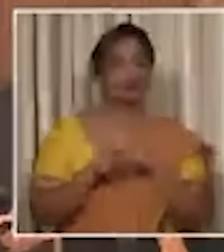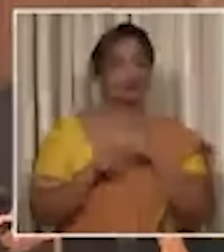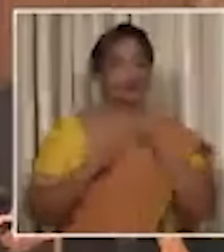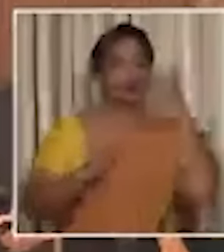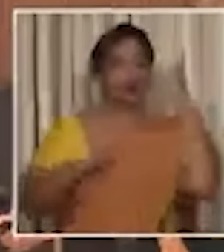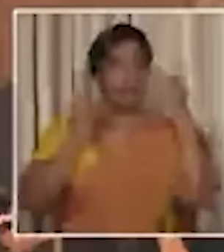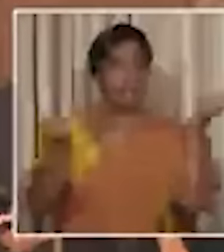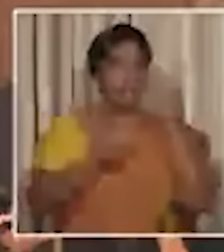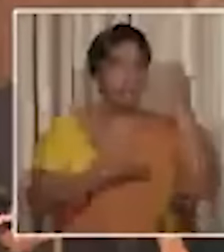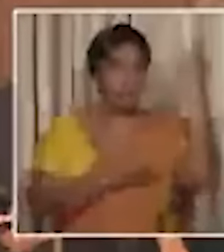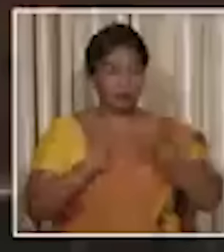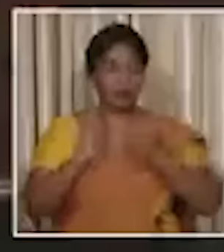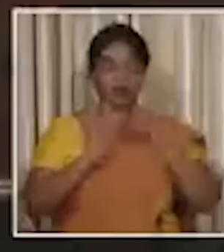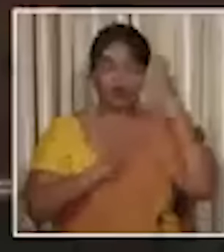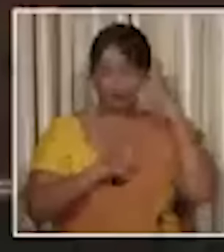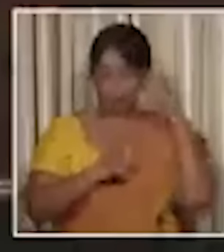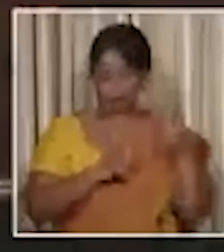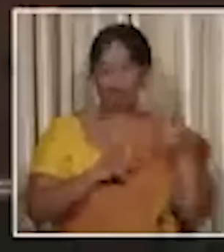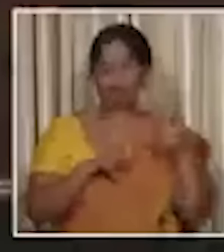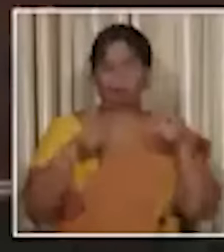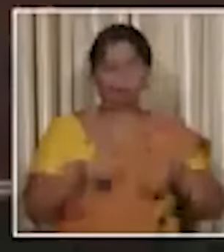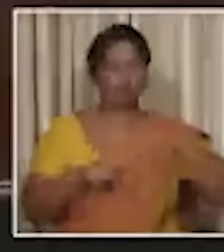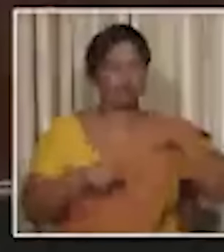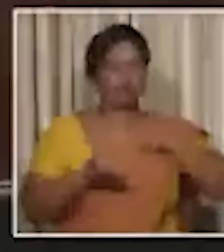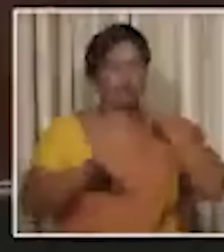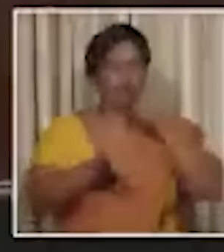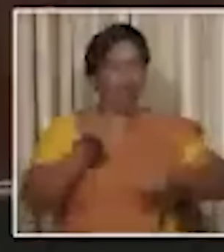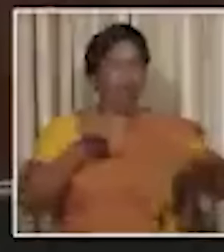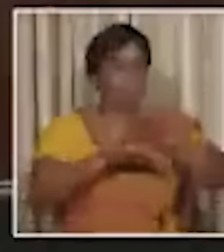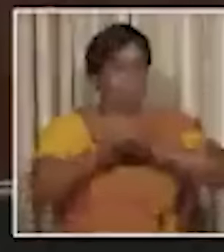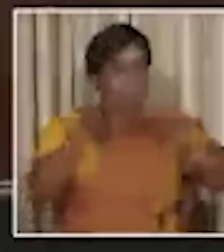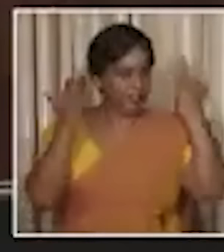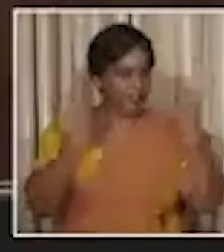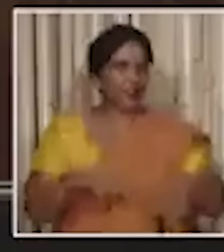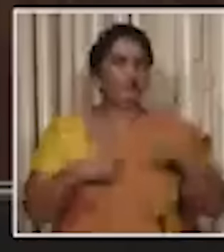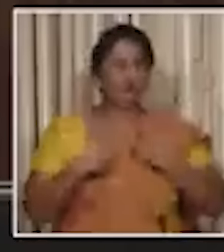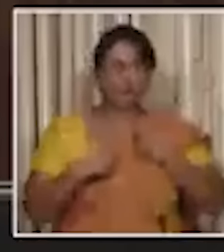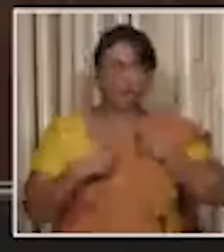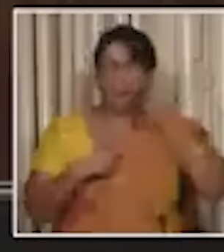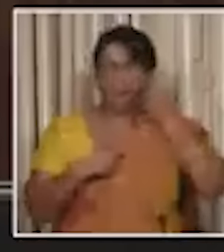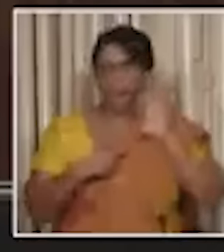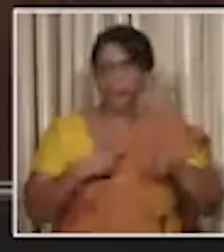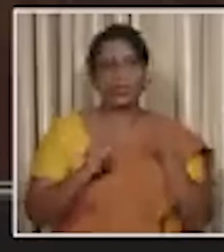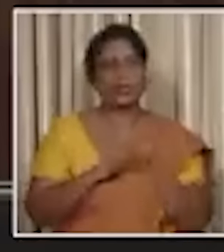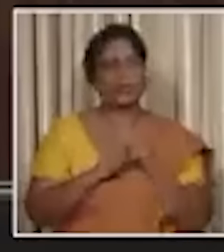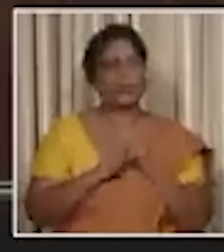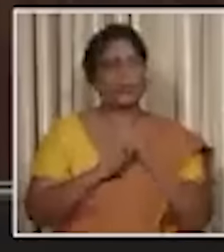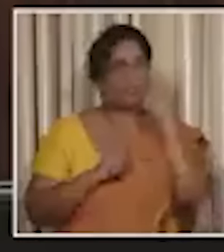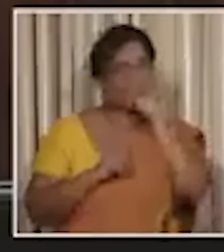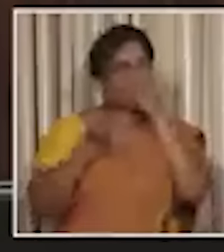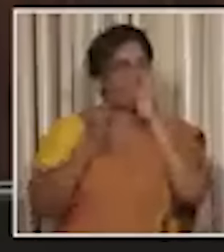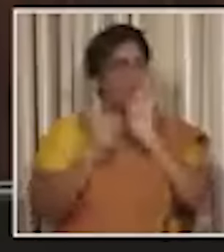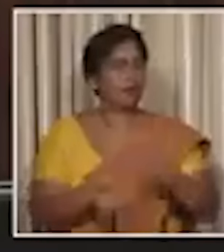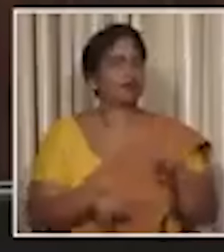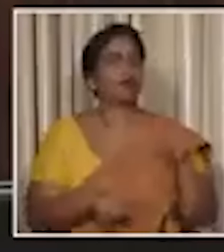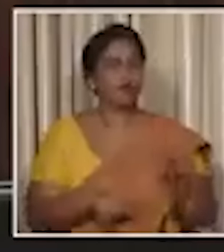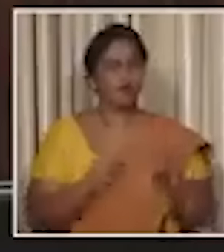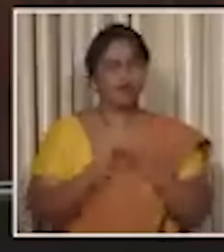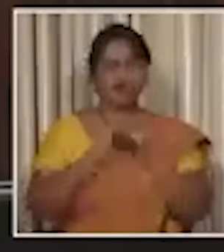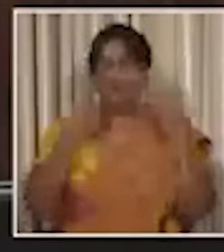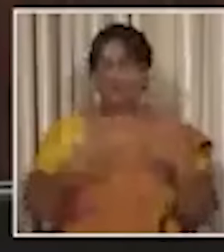சபையாக செயற்பட வேண்டும். அதே போல் நாங்கள் கருதுகின்றோம் நிதிச்சந்தையில் அரசாங்கத்தின் பங்களிப்பும் இருக்க வேண்டும். எனவே சந்தையில்